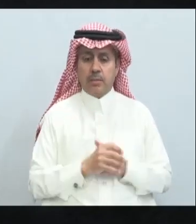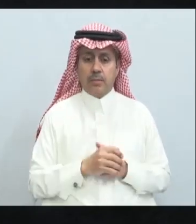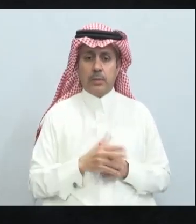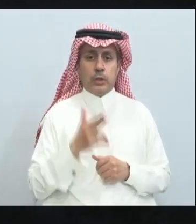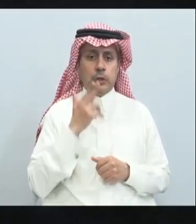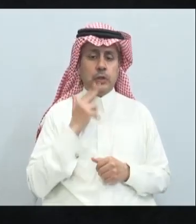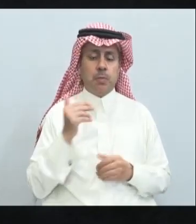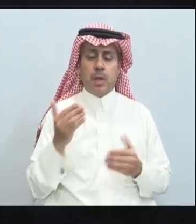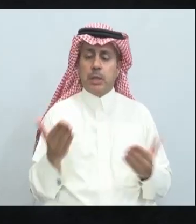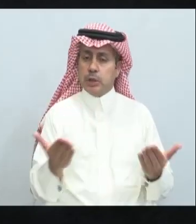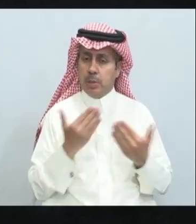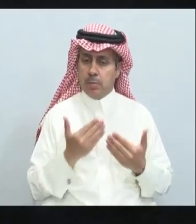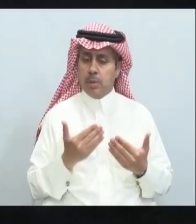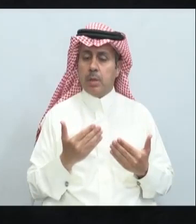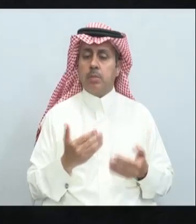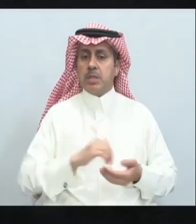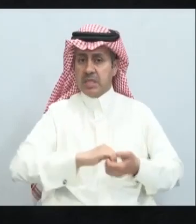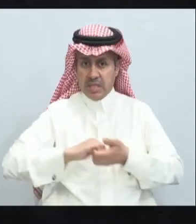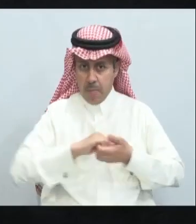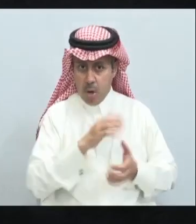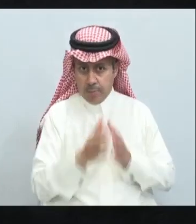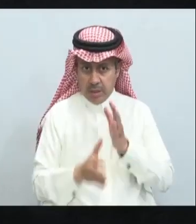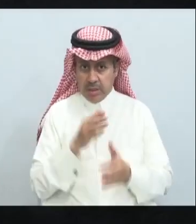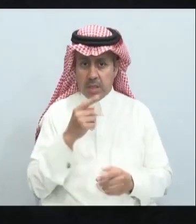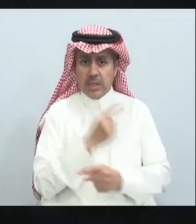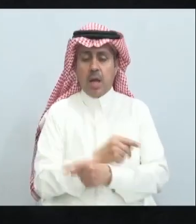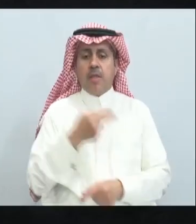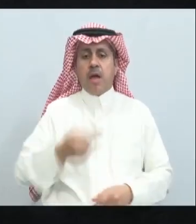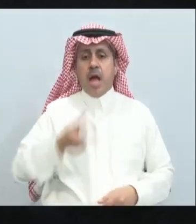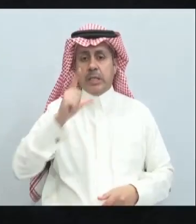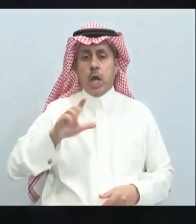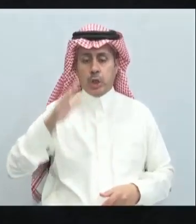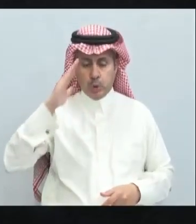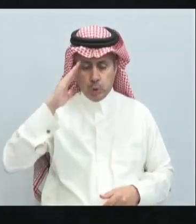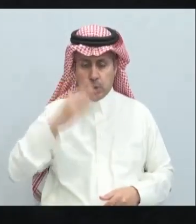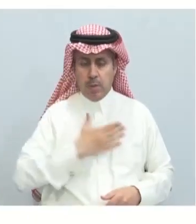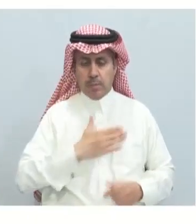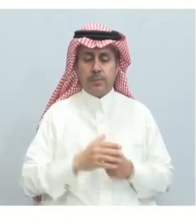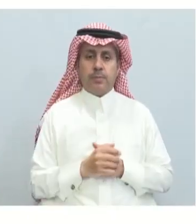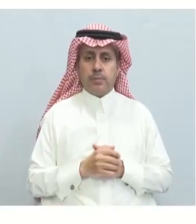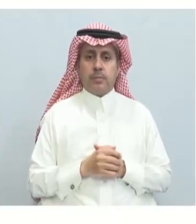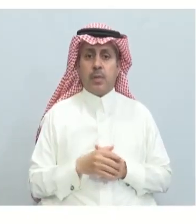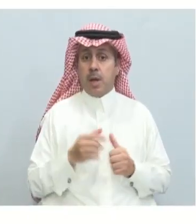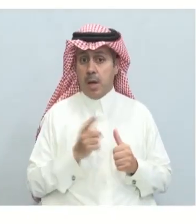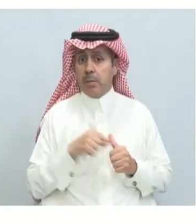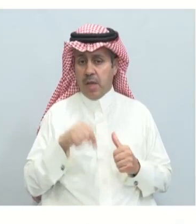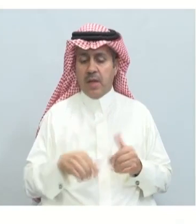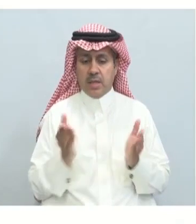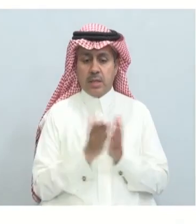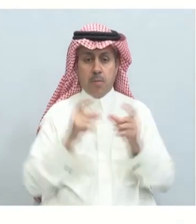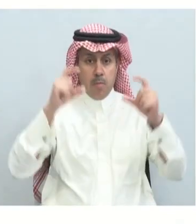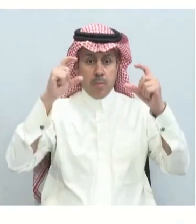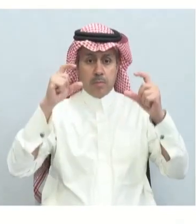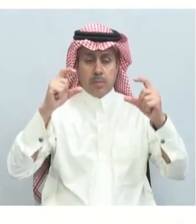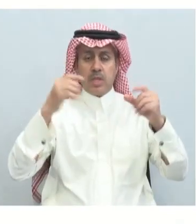اجمل ترحيب كما ارحب بزميلي من لغات الاشاره الاستاذ عادل السويلم والى بطاقه درسنا له هذا اليوم